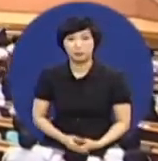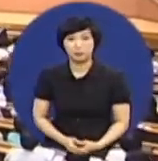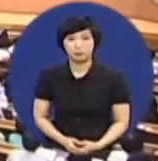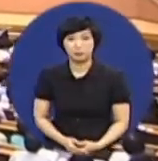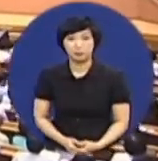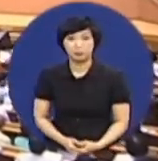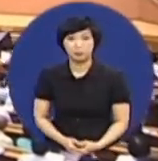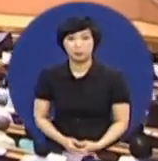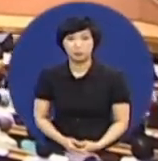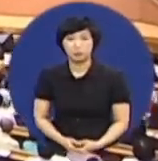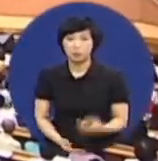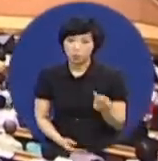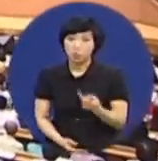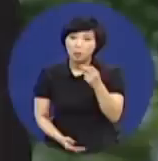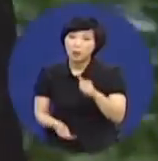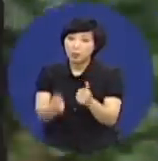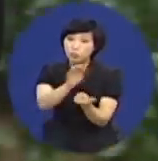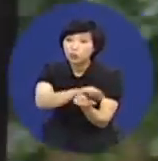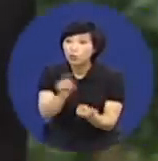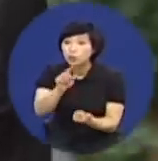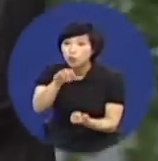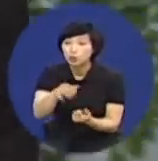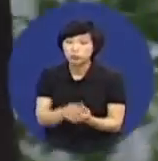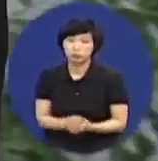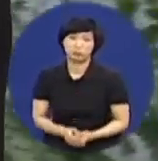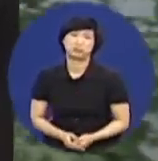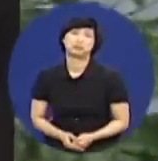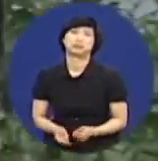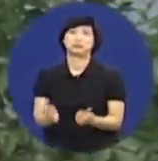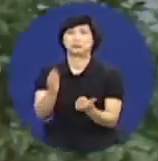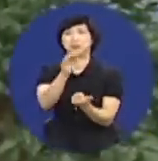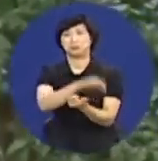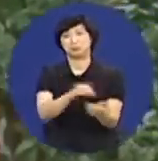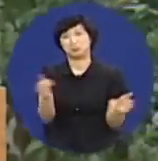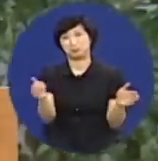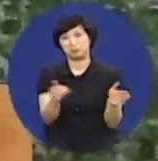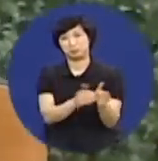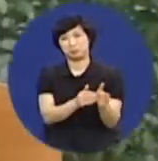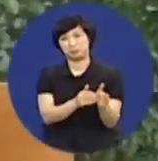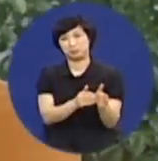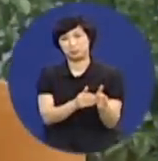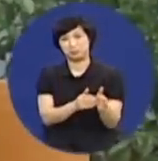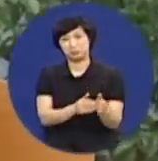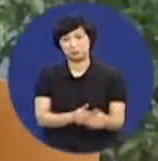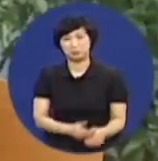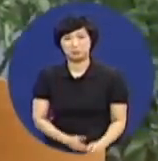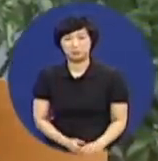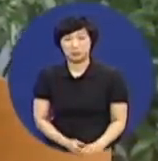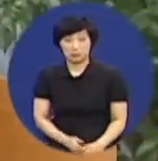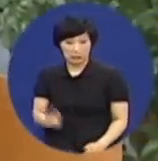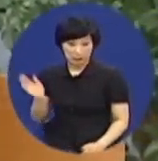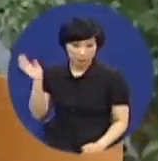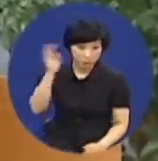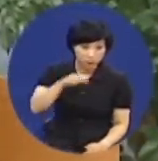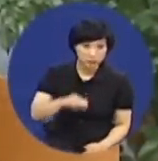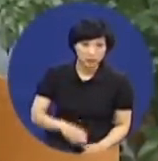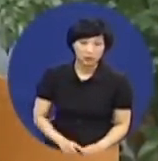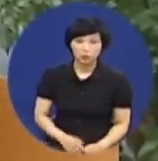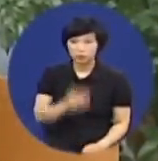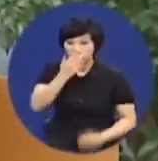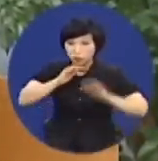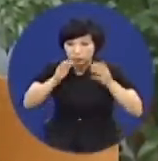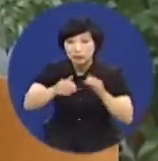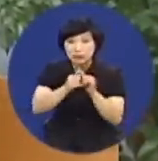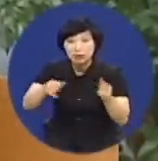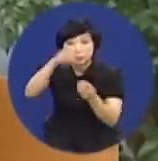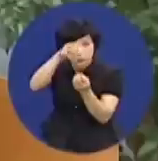ラザロをどこに置きましたか？墓に葬りました。行ってみよう。ユ